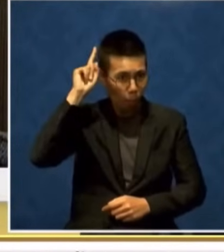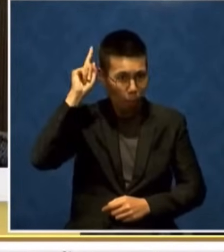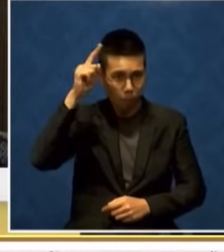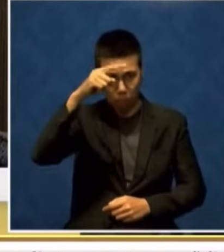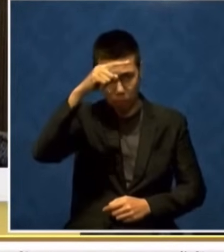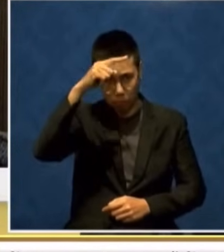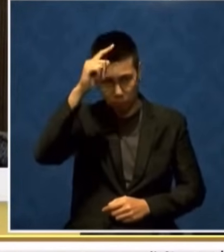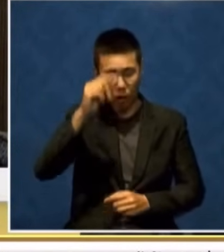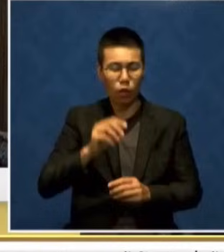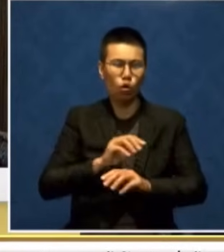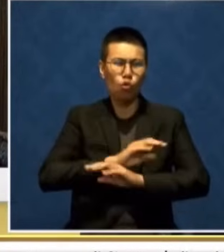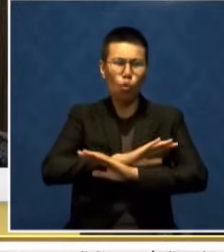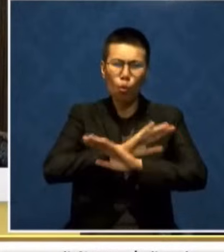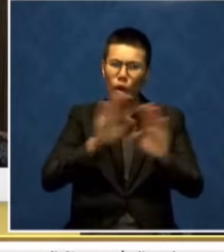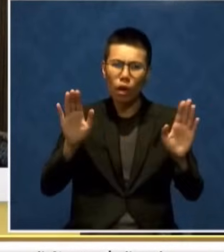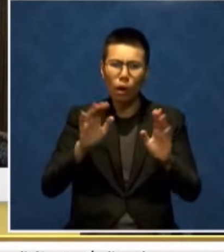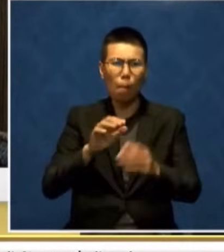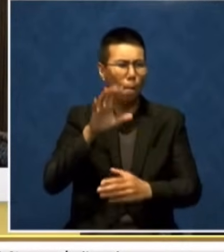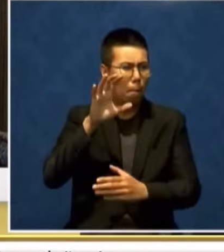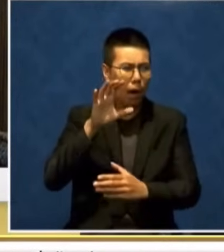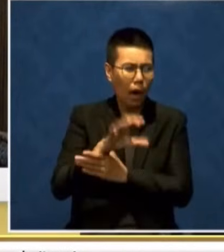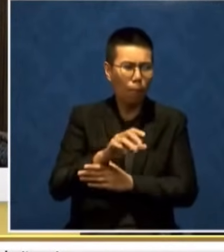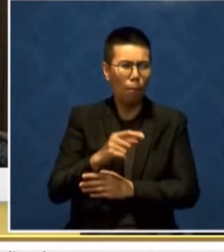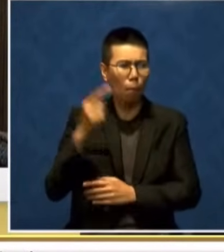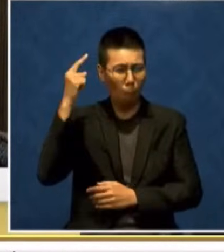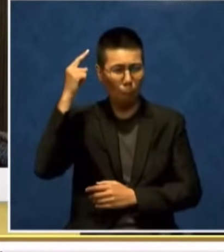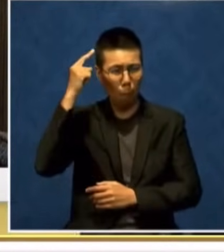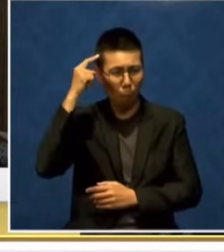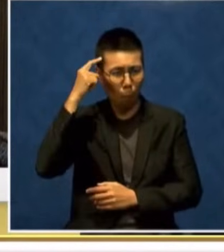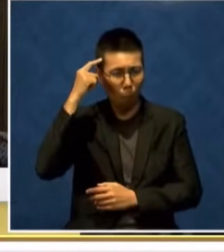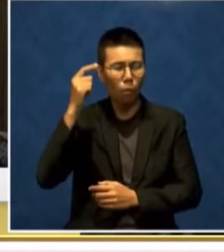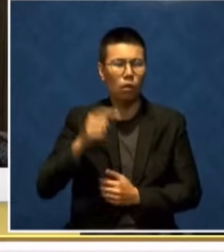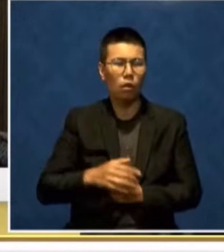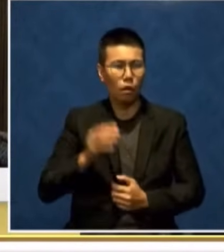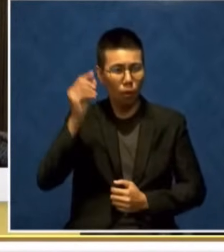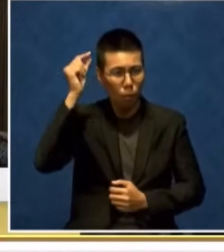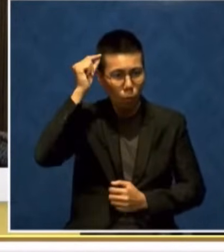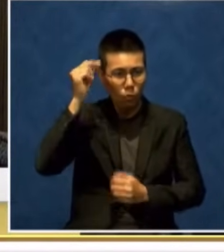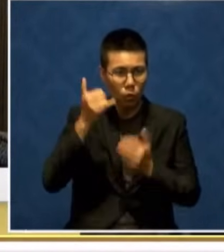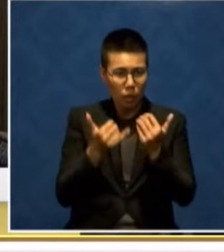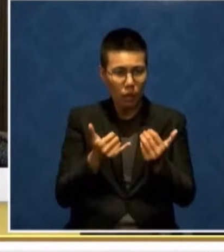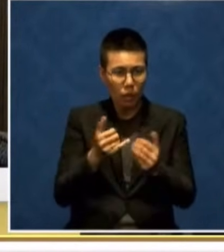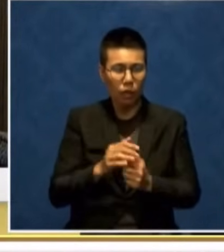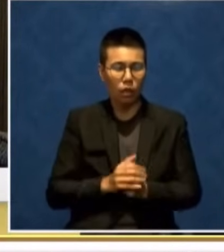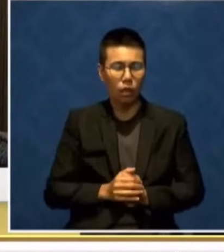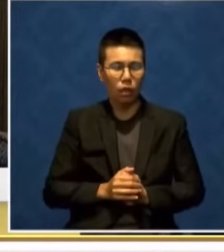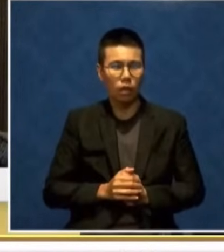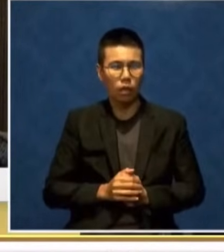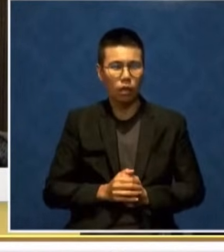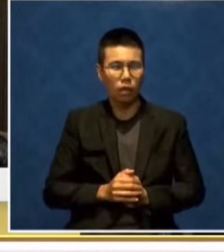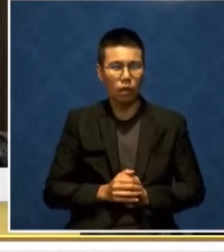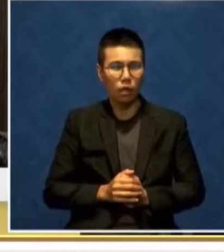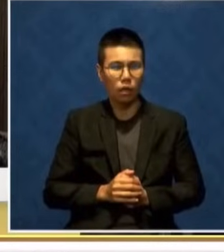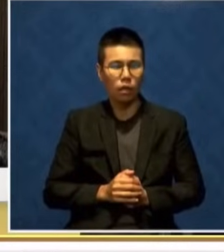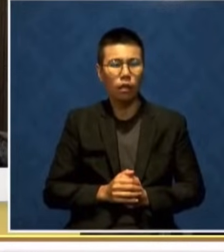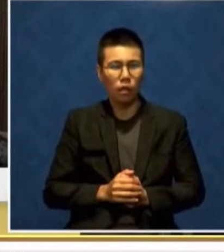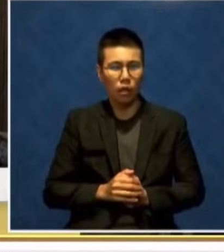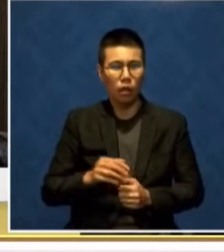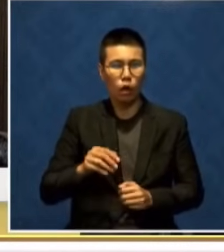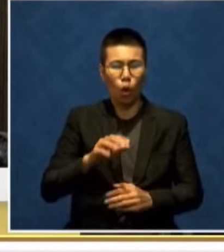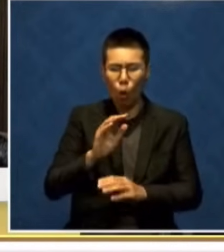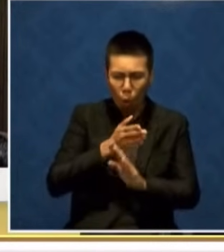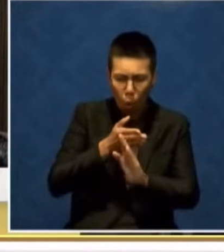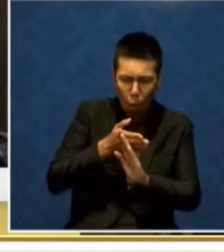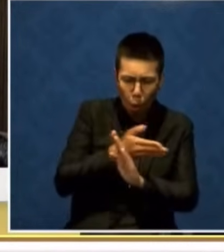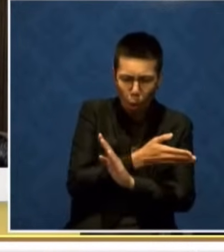เลิกการบังคับทรงผมที่เป็นอยู่ในตอนนี้กลับไปก่อนที่จะมีการบังคับ